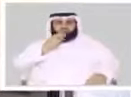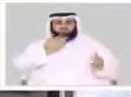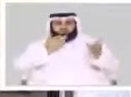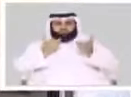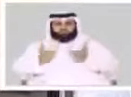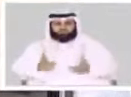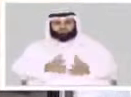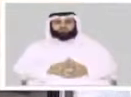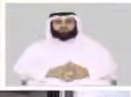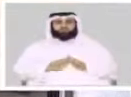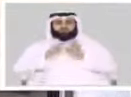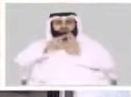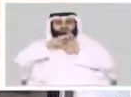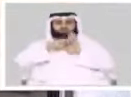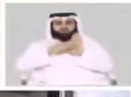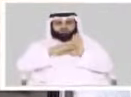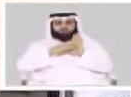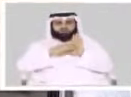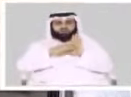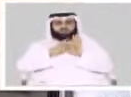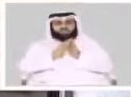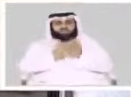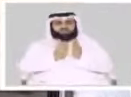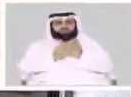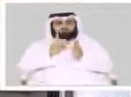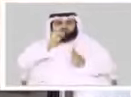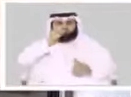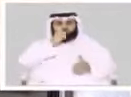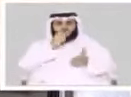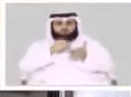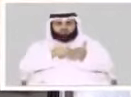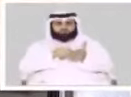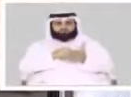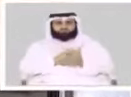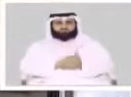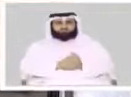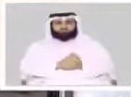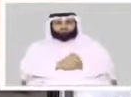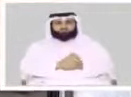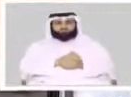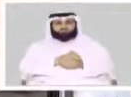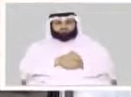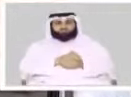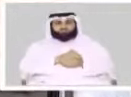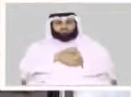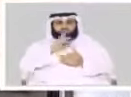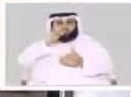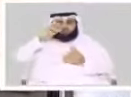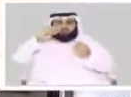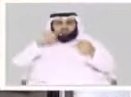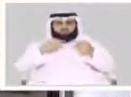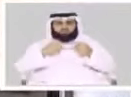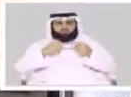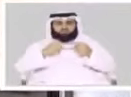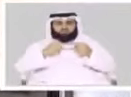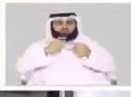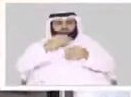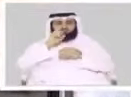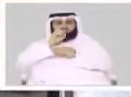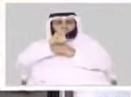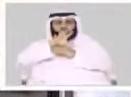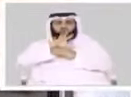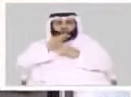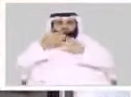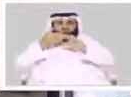الله في برنامجكم مع كتاب الله عز وجل. هذا الكتاب الذي جعله الله عز وجل نورا